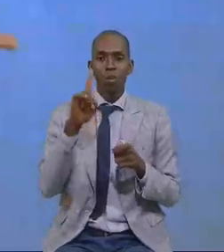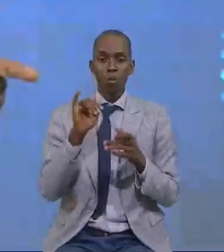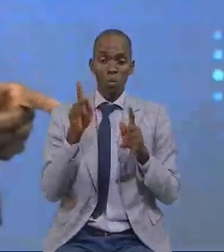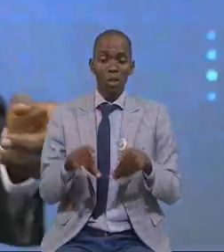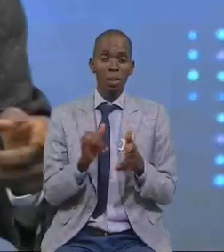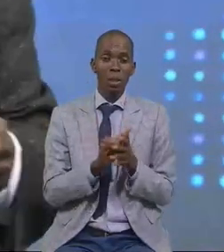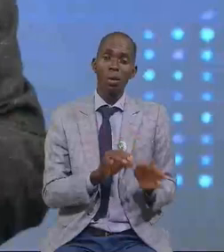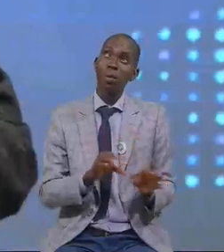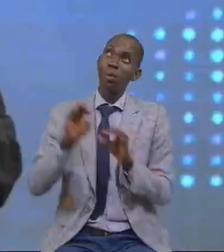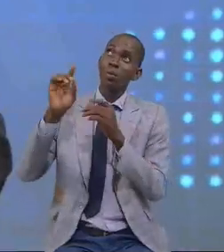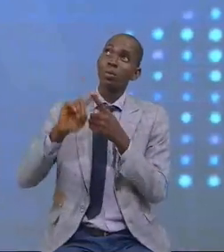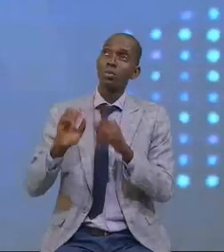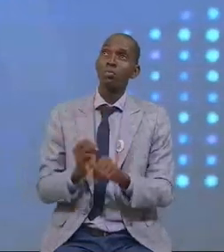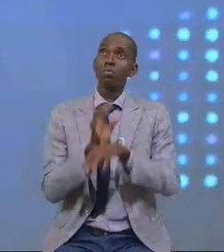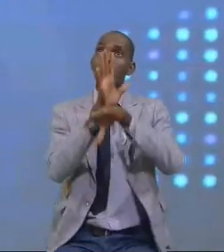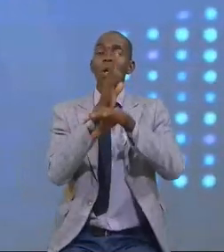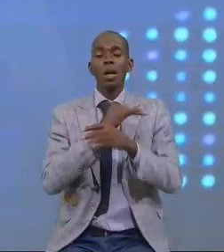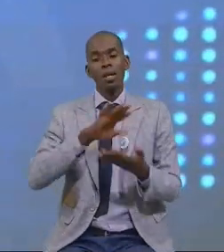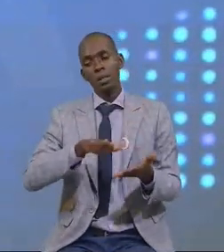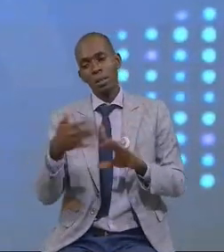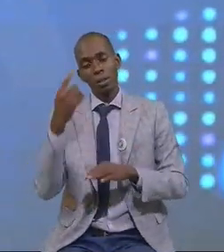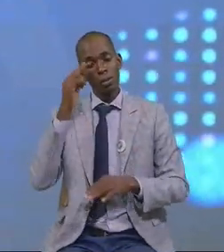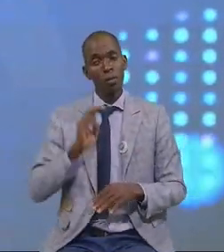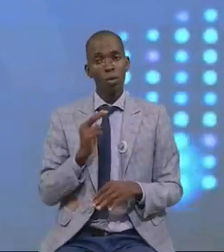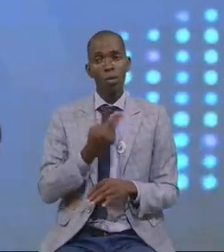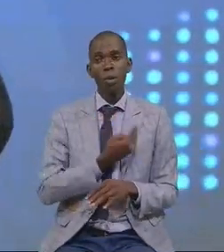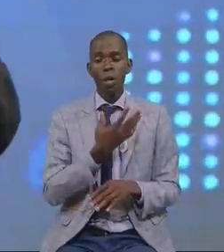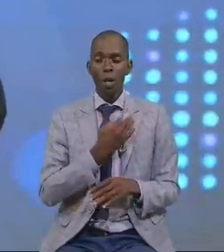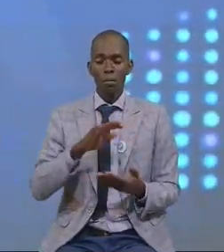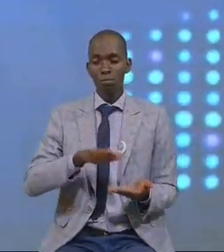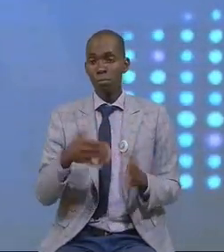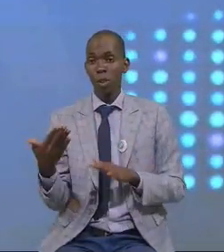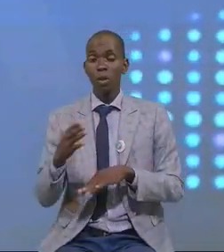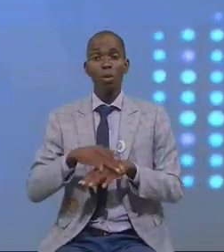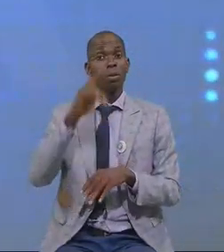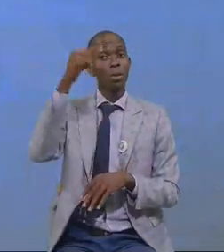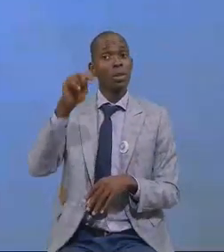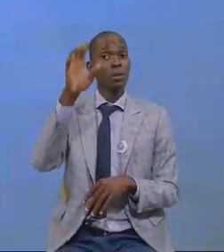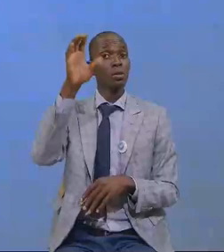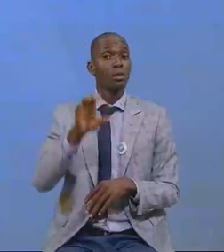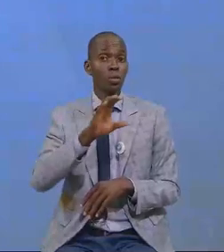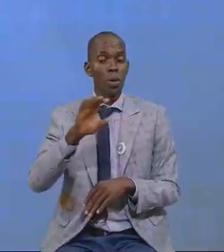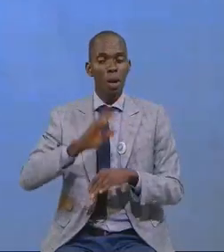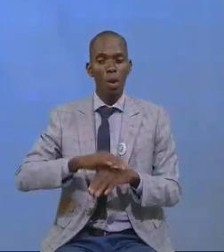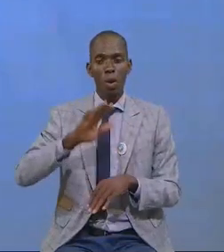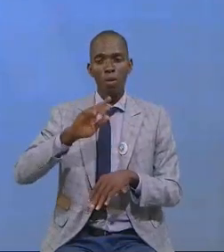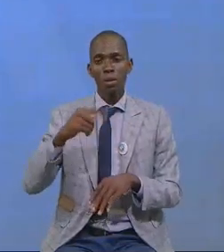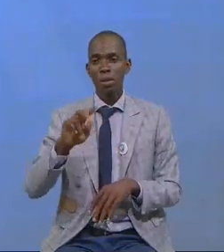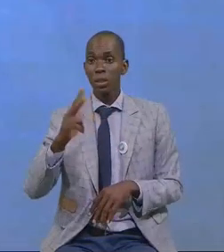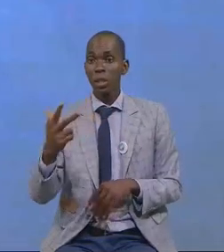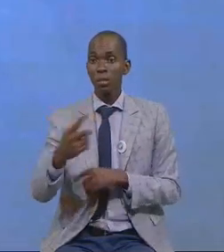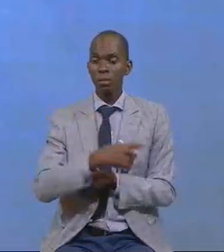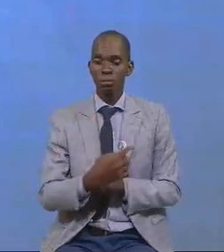croix et qui est mort pour nous, il était enseveli. Le troisième jour, il est ressuscité.